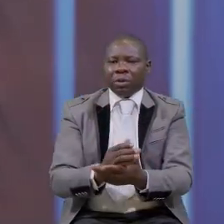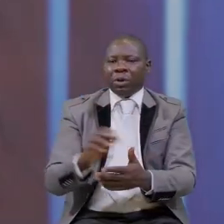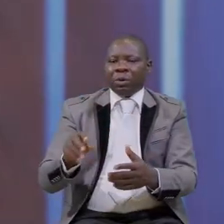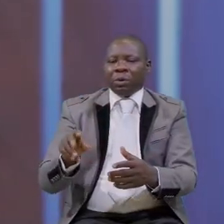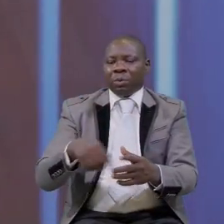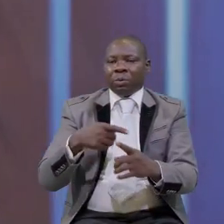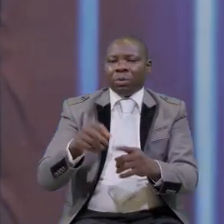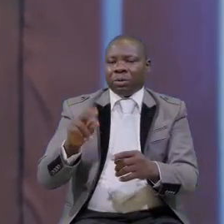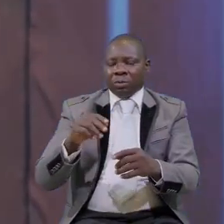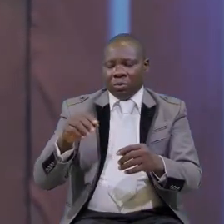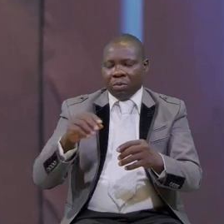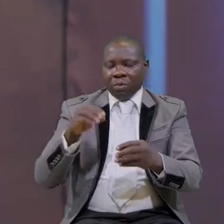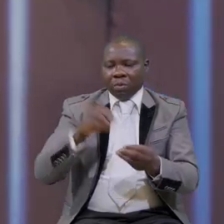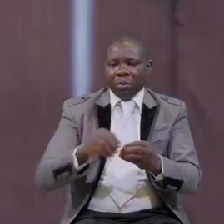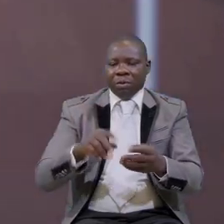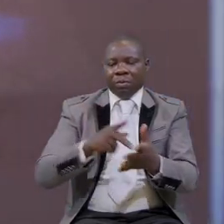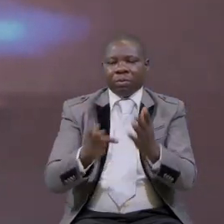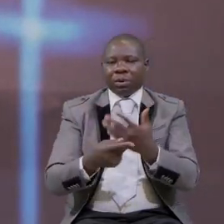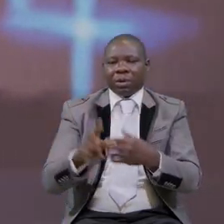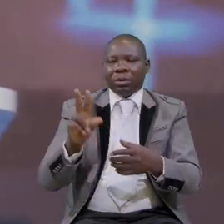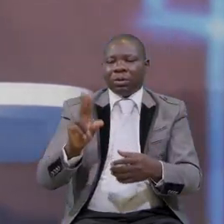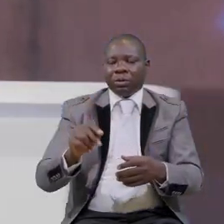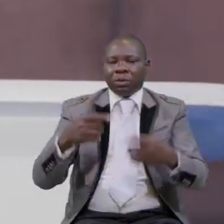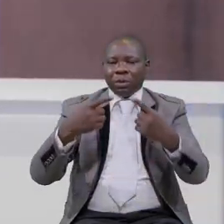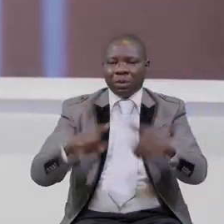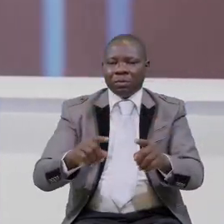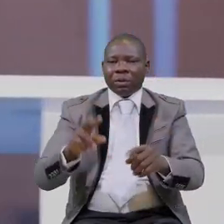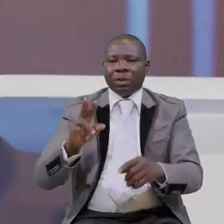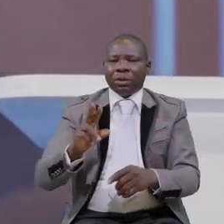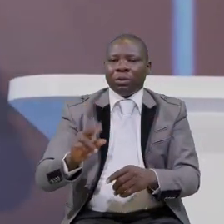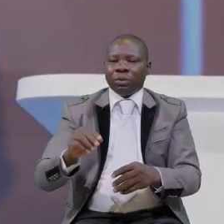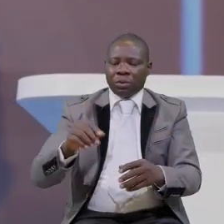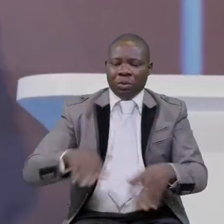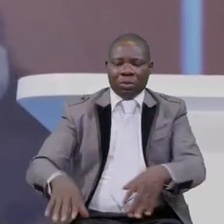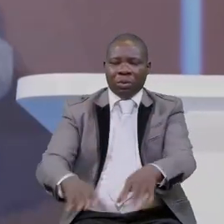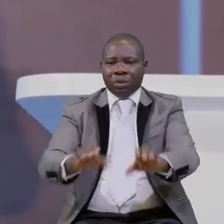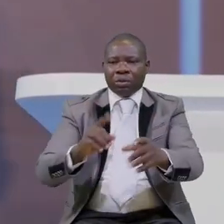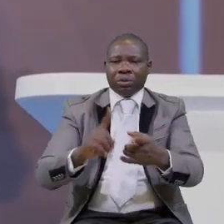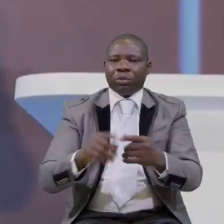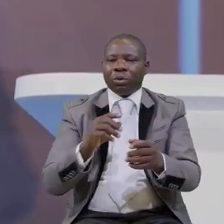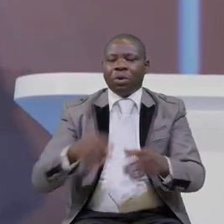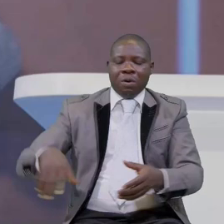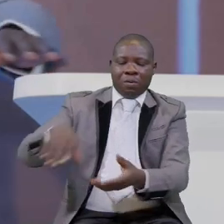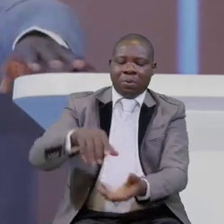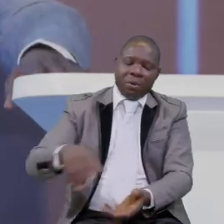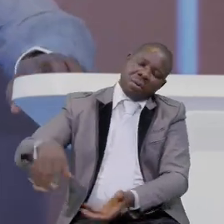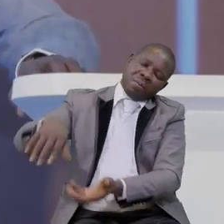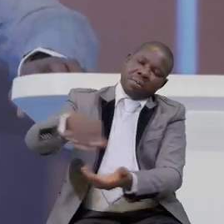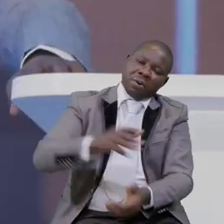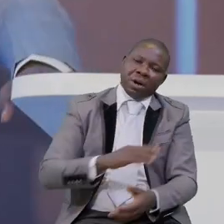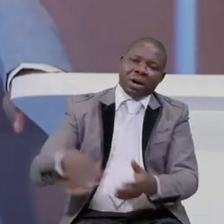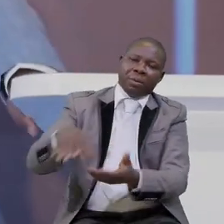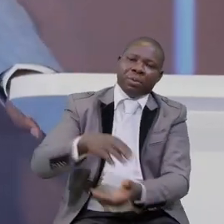de programme, quand il n'y a plus d'événement, quand il n'y a plus personne, quand il n'y a plus d'assemblée pour verser, verser,